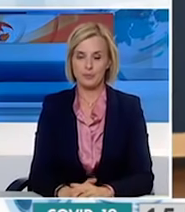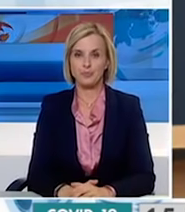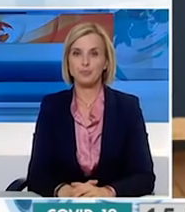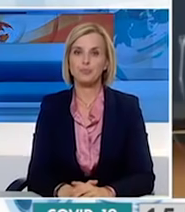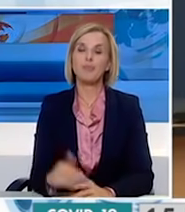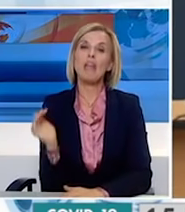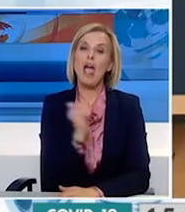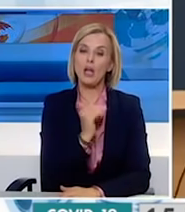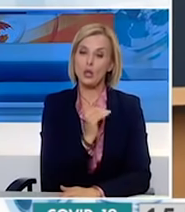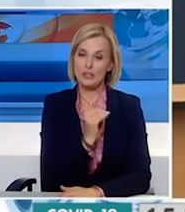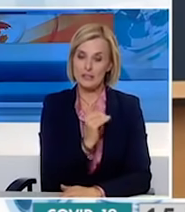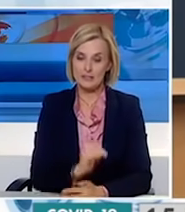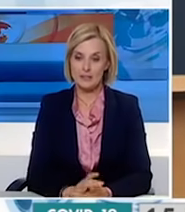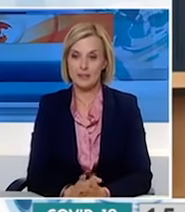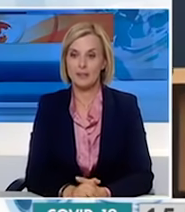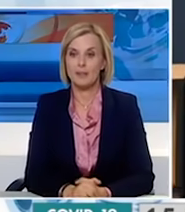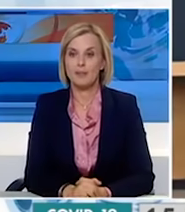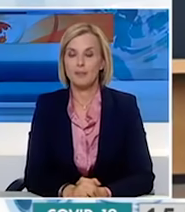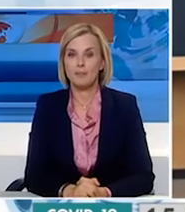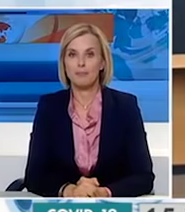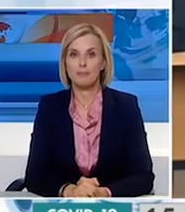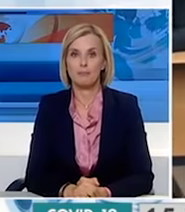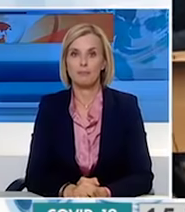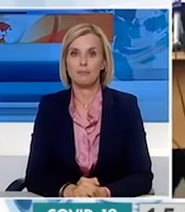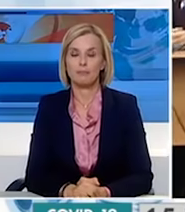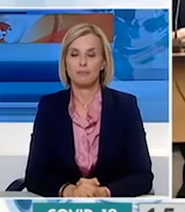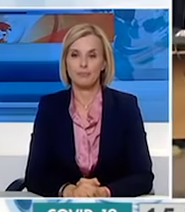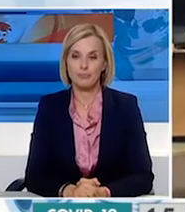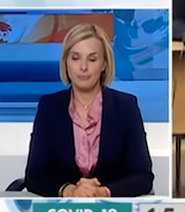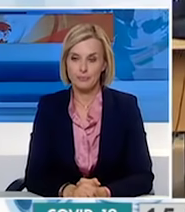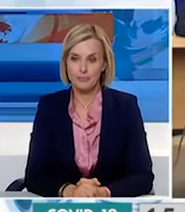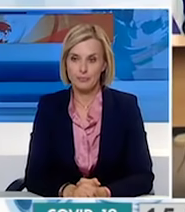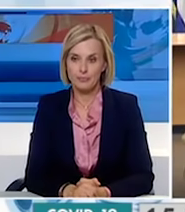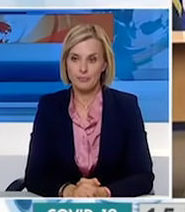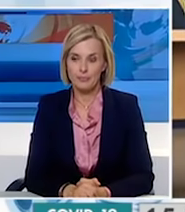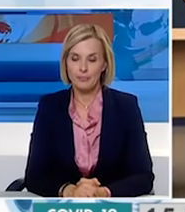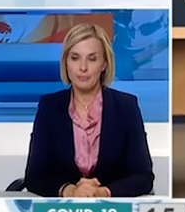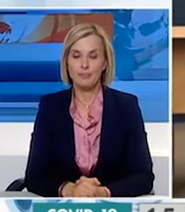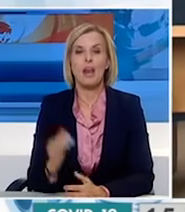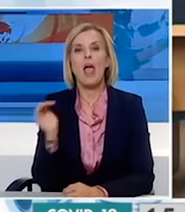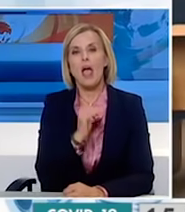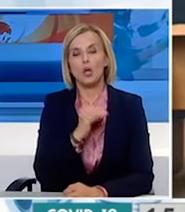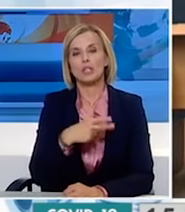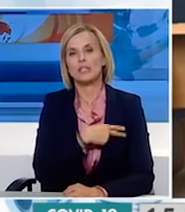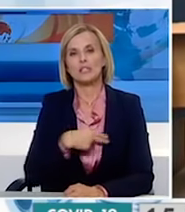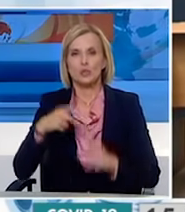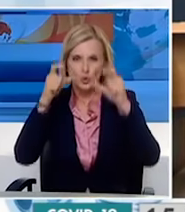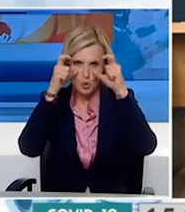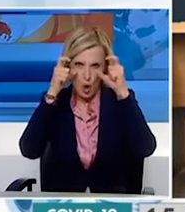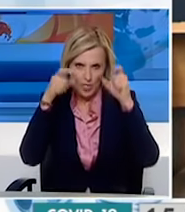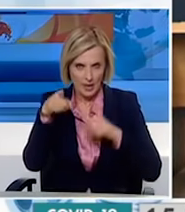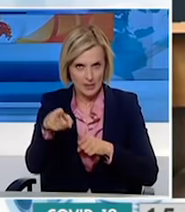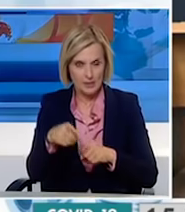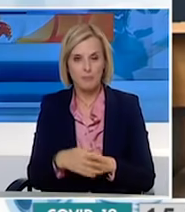περάσουμε σε ερωτήσεις. Η κυρία Μανουσάκη από τον τηλεοπτικό σταθμό Α. Κύριε καθηγητά, υπάρχουν νεότερα